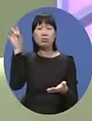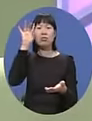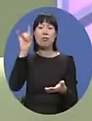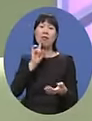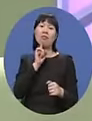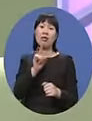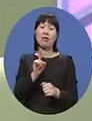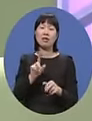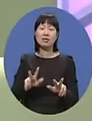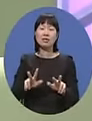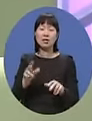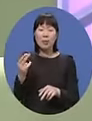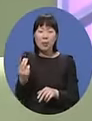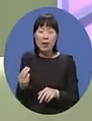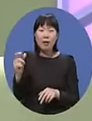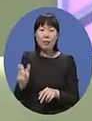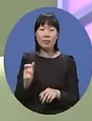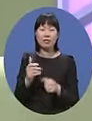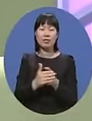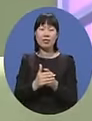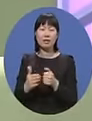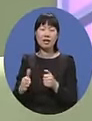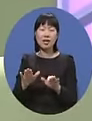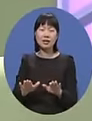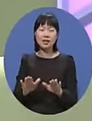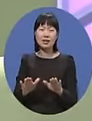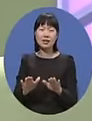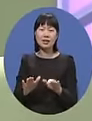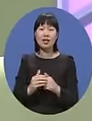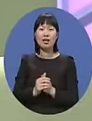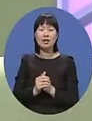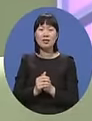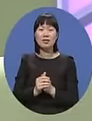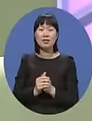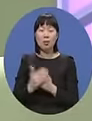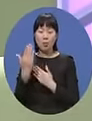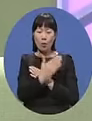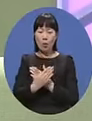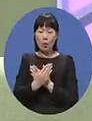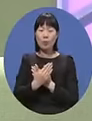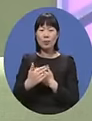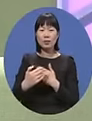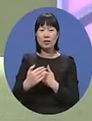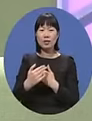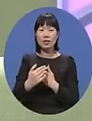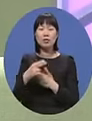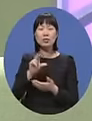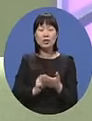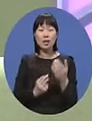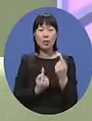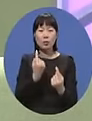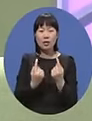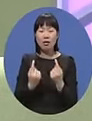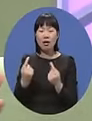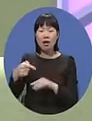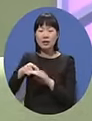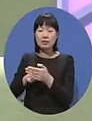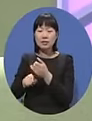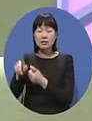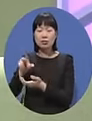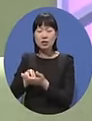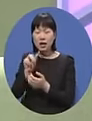같은데, 어때요? 이 변비 때문에 이 개사의 기능적인 이유보다 이 심리적인 이유도 또 있다는 그런 얘기